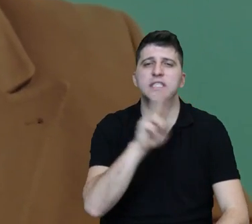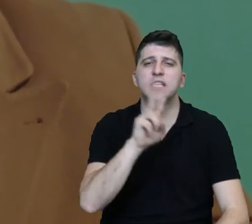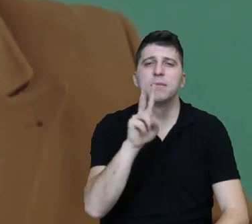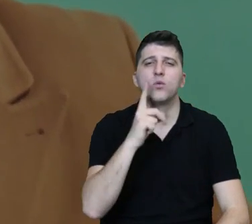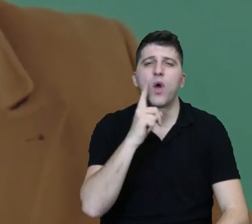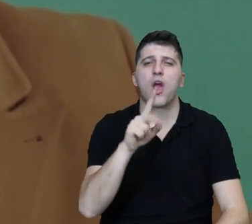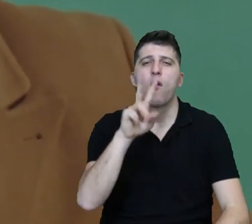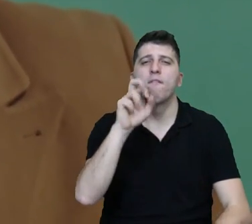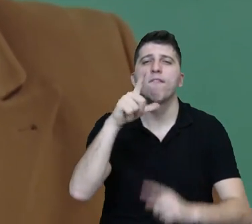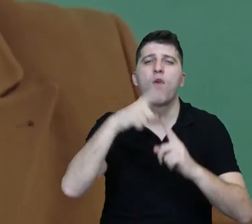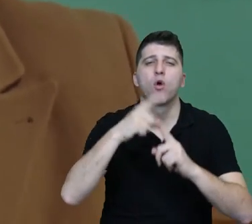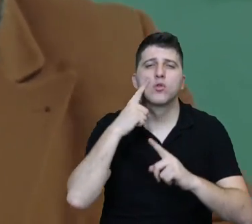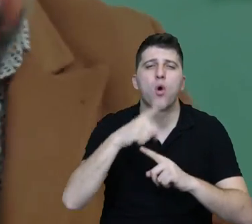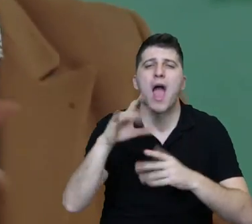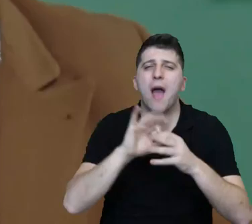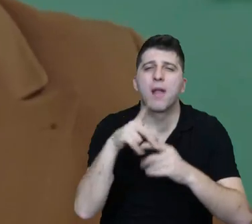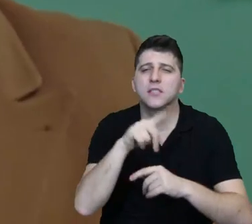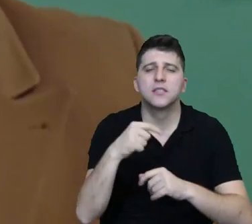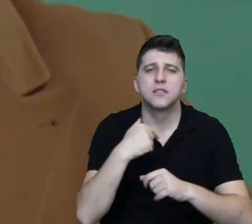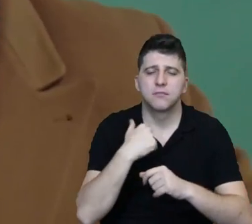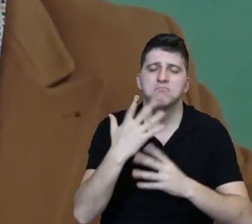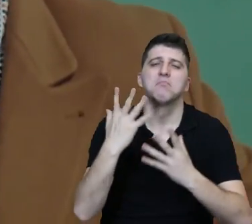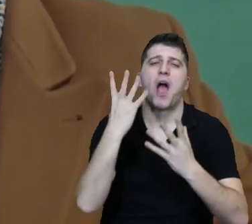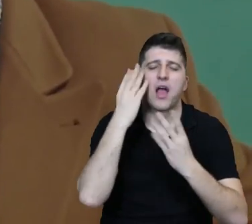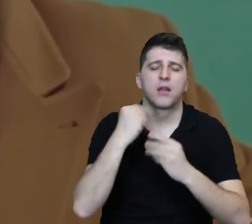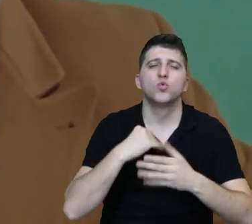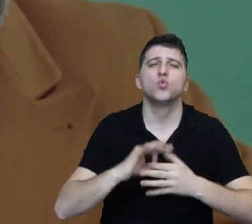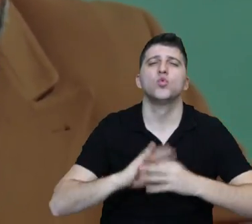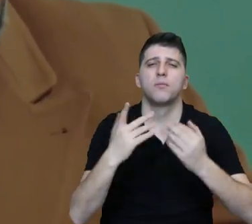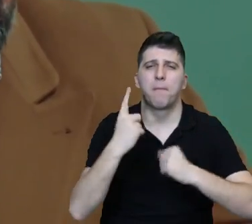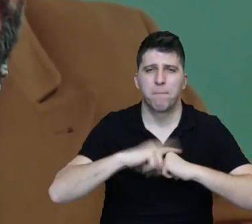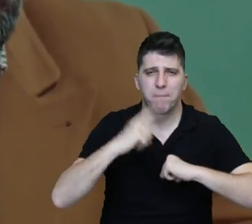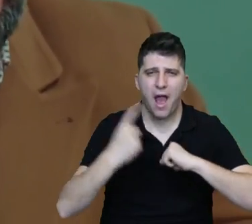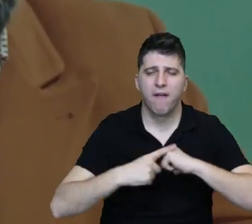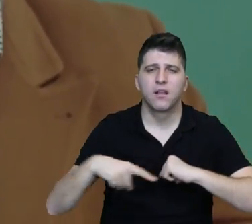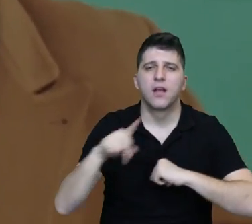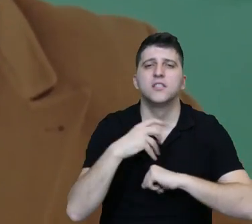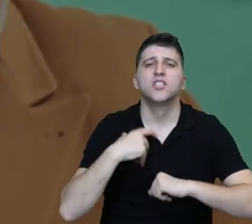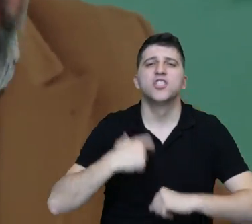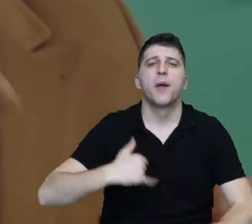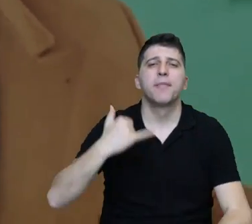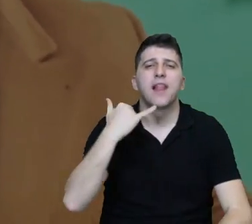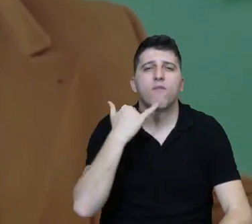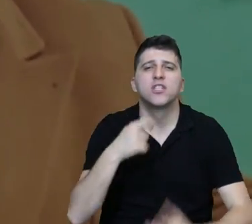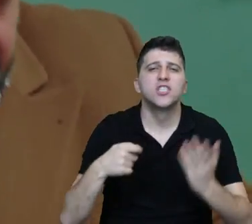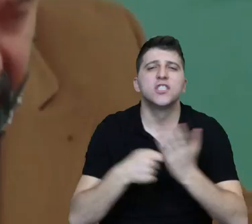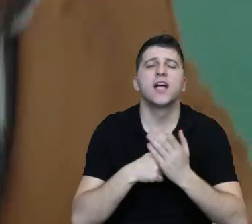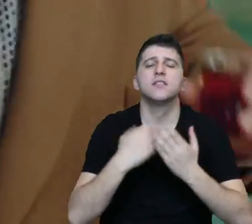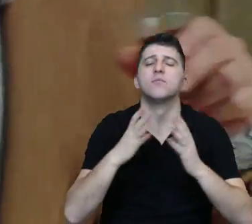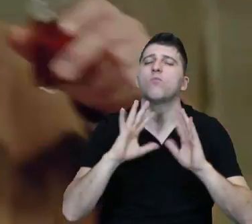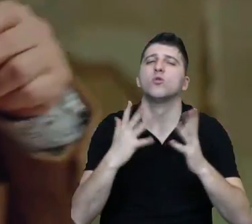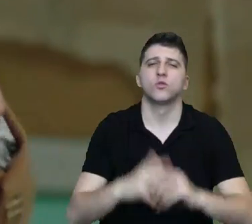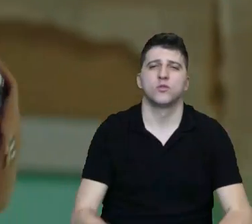şehir ceyranını o emlakçıdan koza verdiğim bile. O var ya bir hafta boyunca milletin cep telefonunu şarj edecek hale